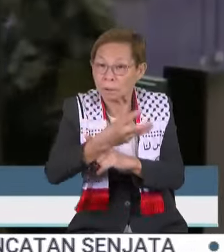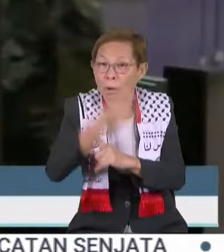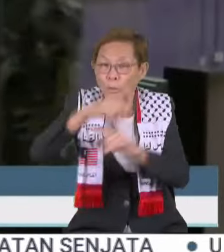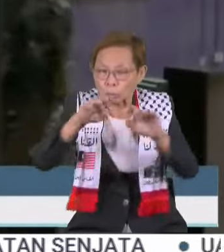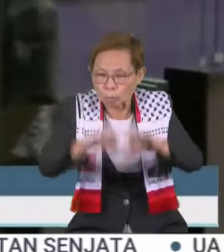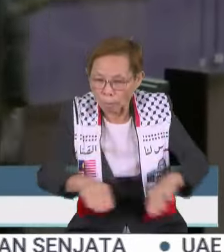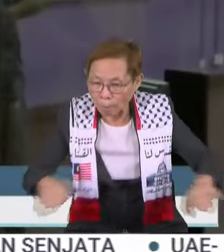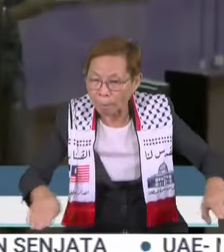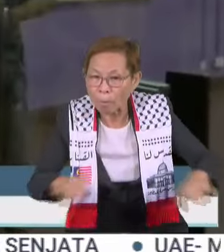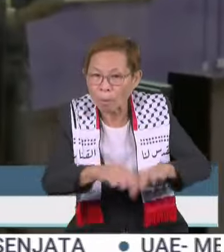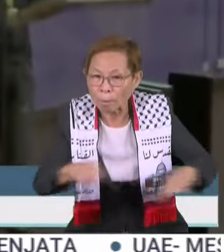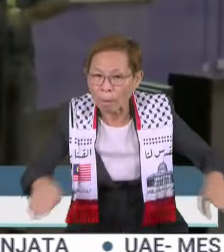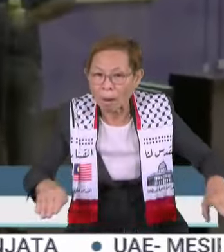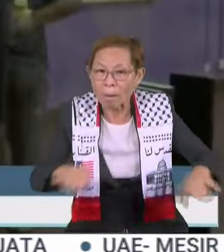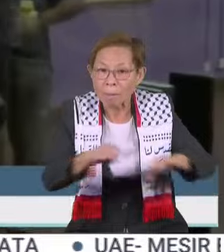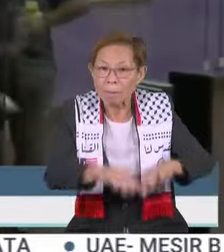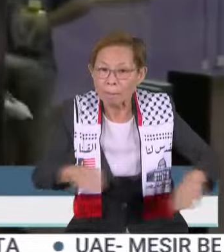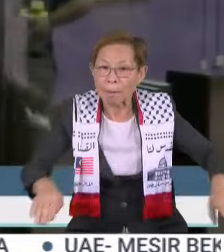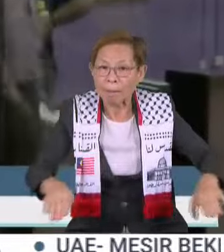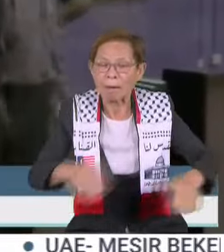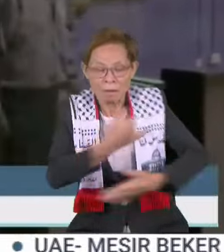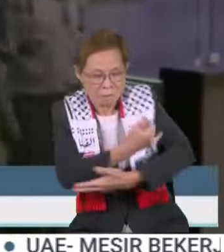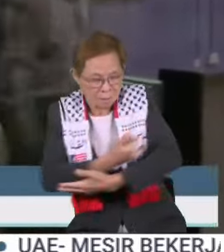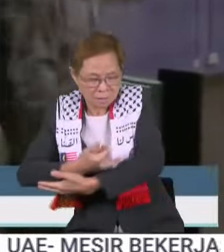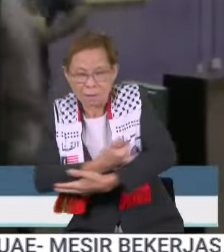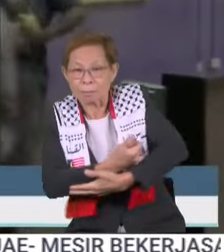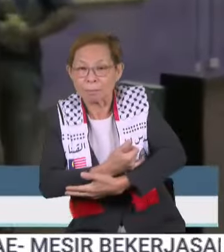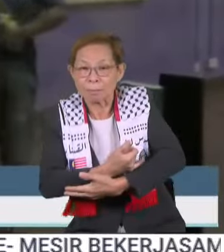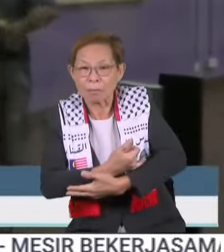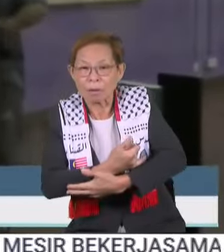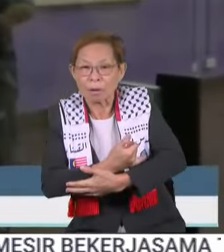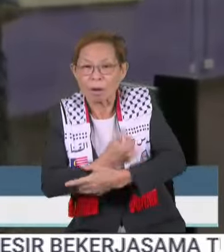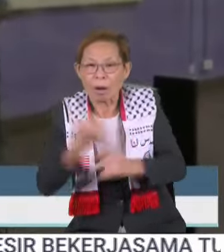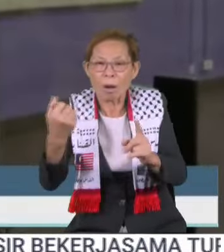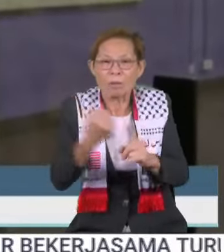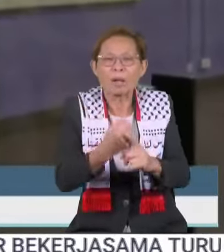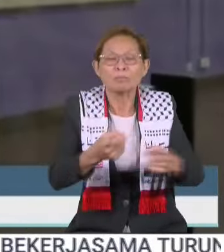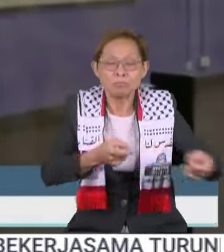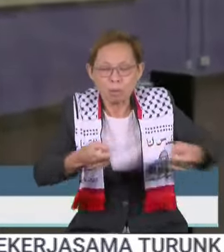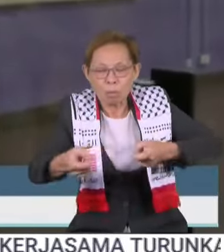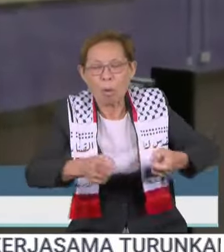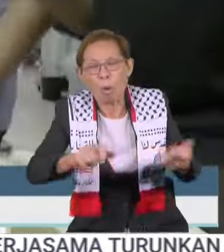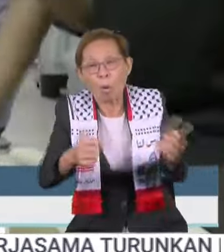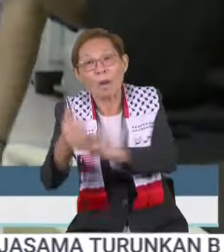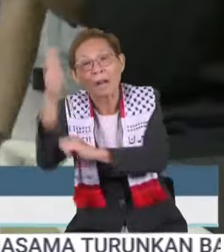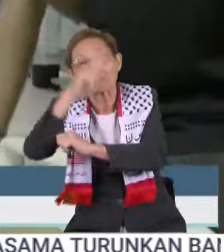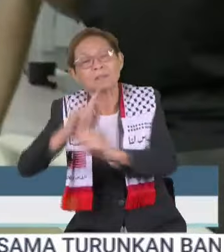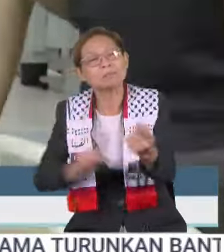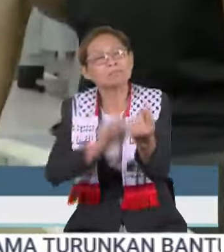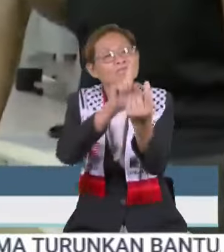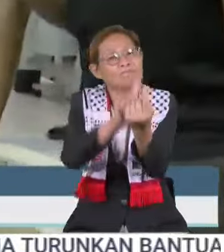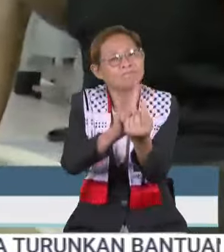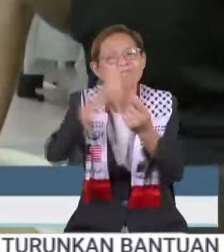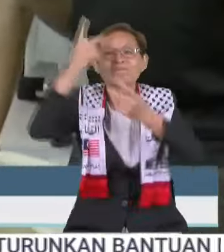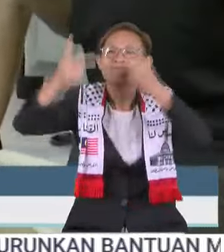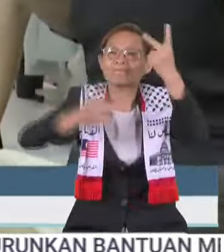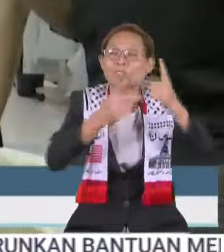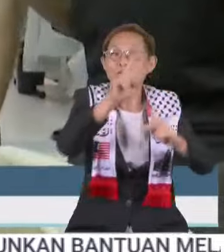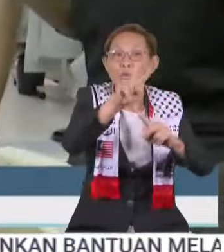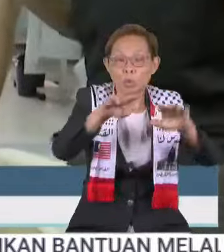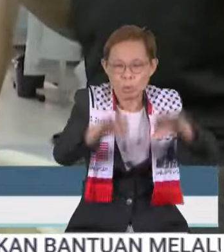untuk anak-anak yang anak-anak yatim yang diurus oleh pihak kerajaan. Mereka ditemui selepas melawat